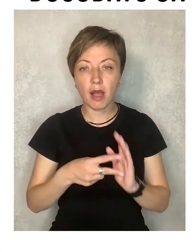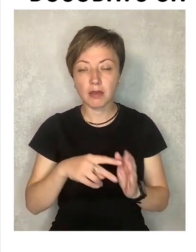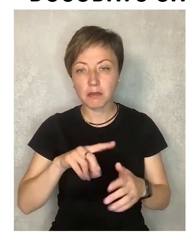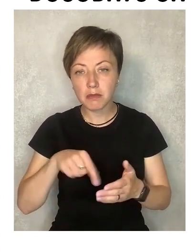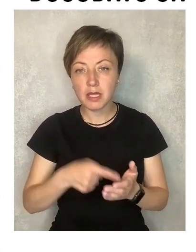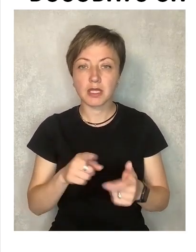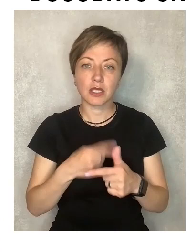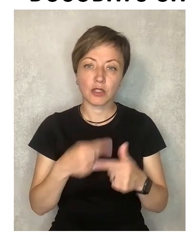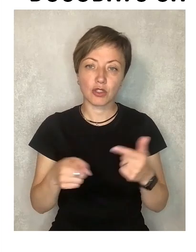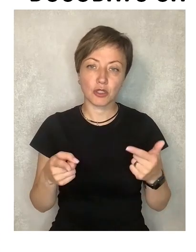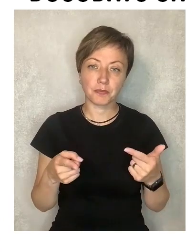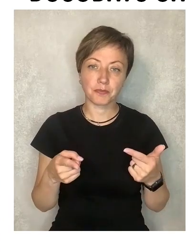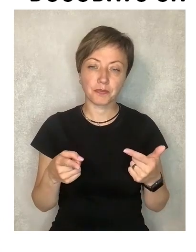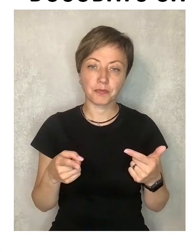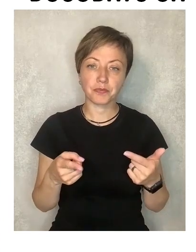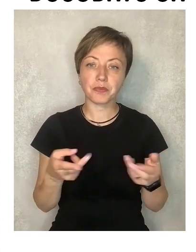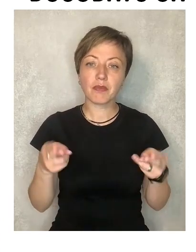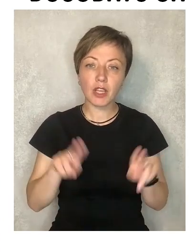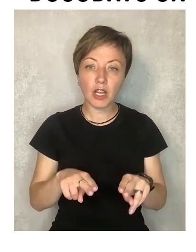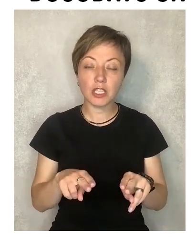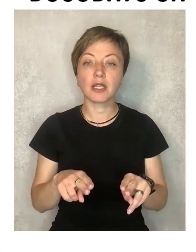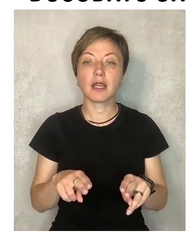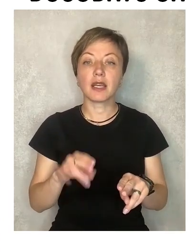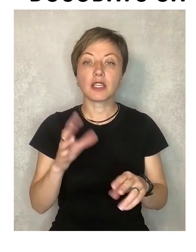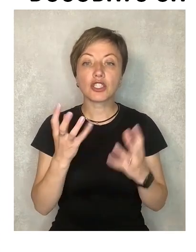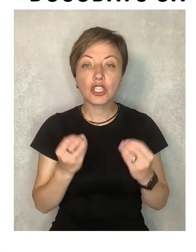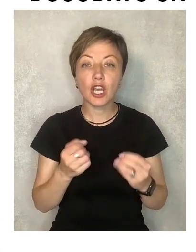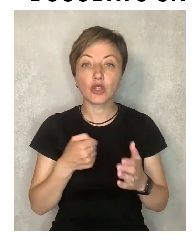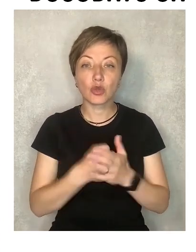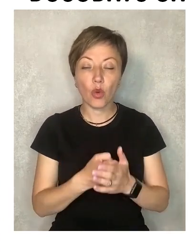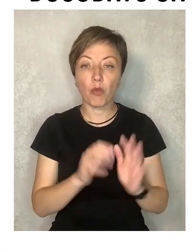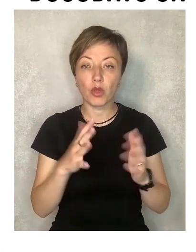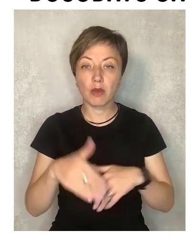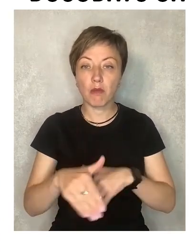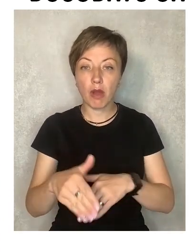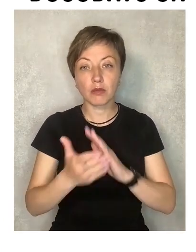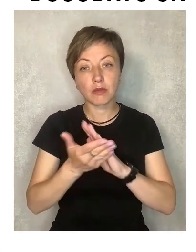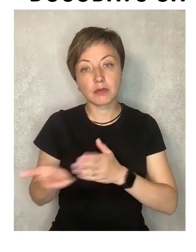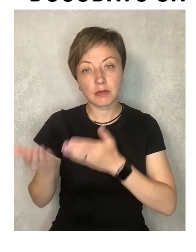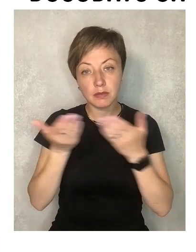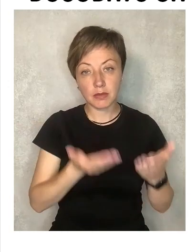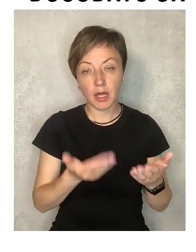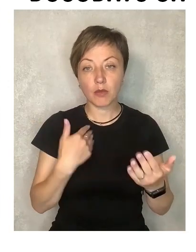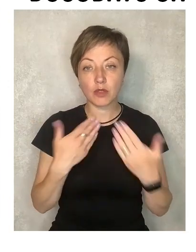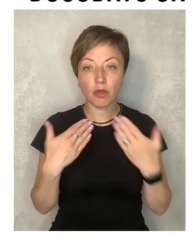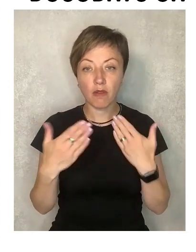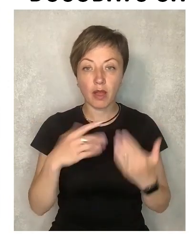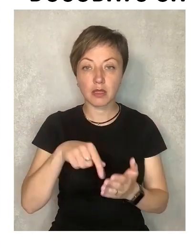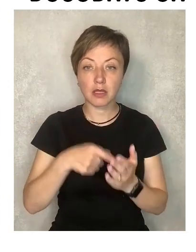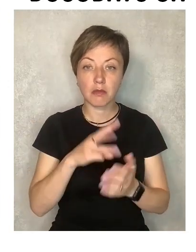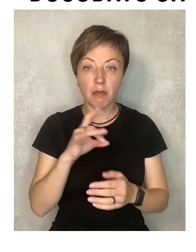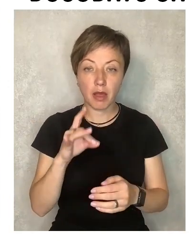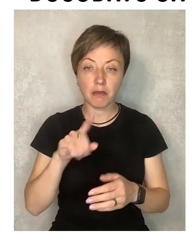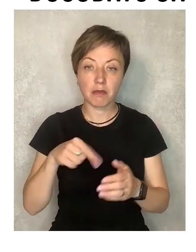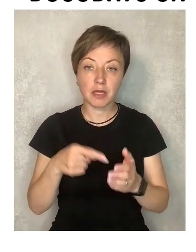типу решта загалом. І ще до події маршу нас покликали поспілкуватися з мером міста. Він в мережі знайшов